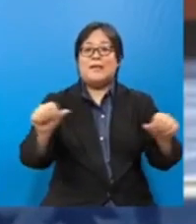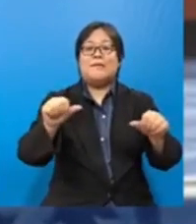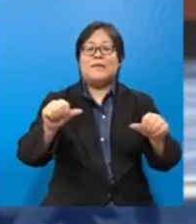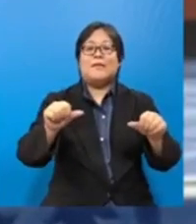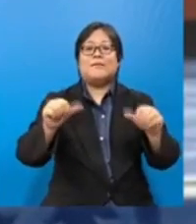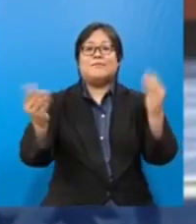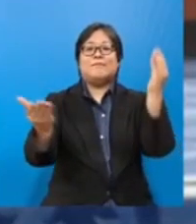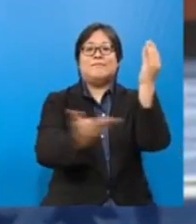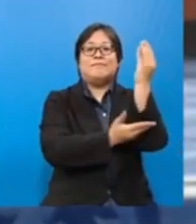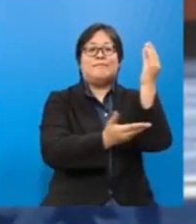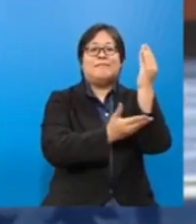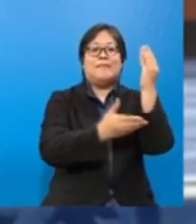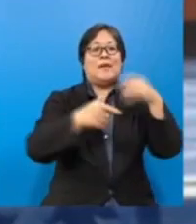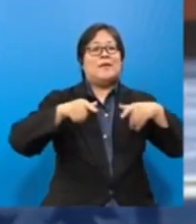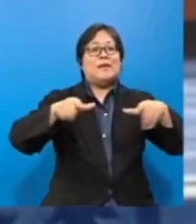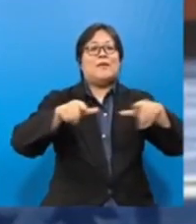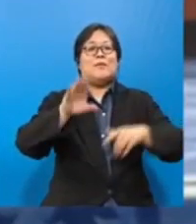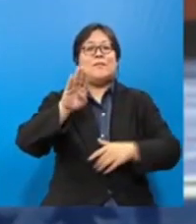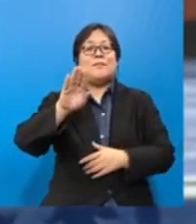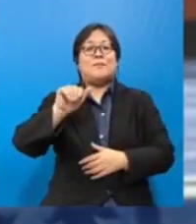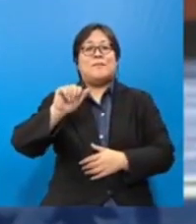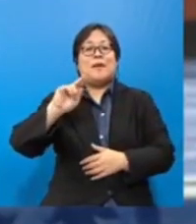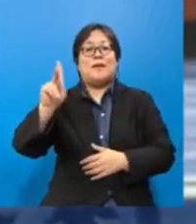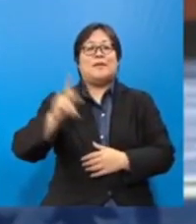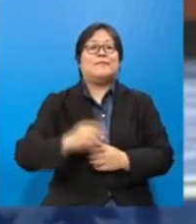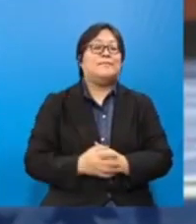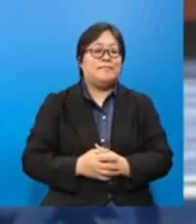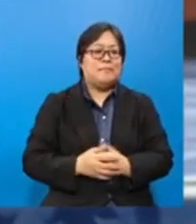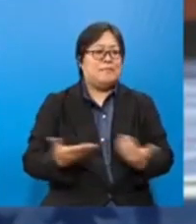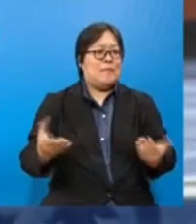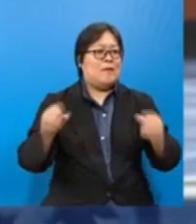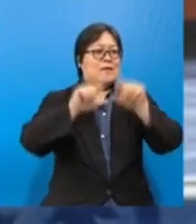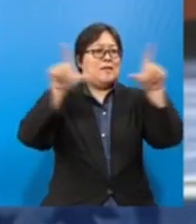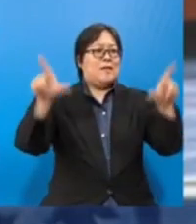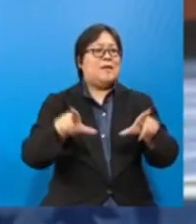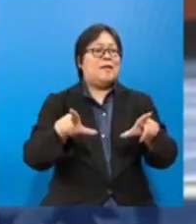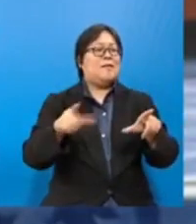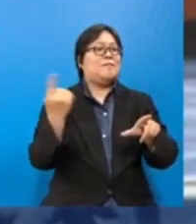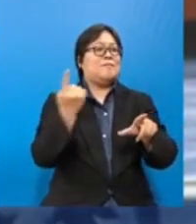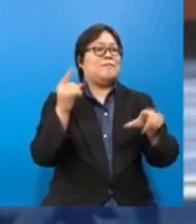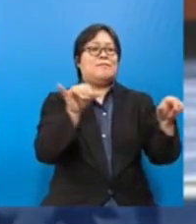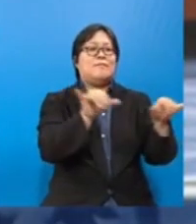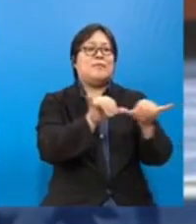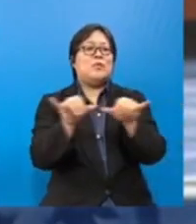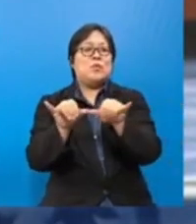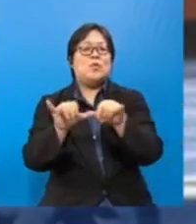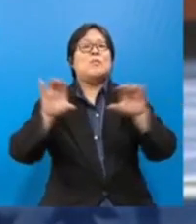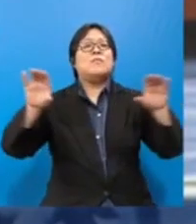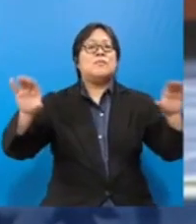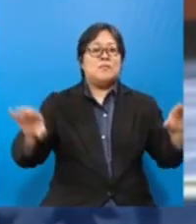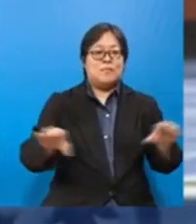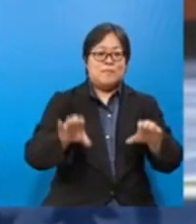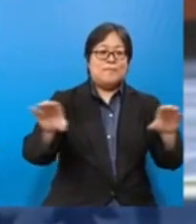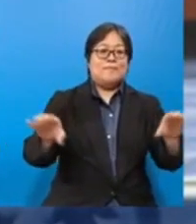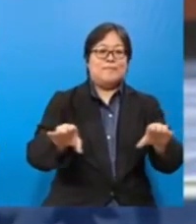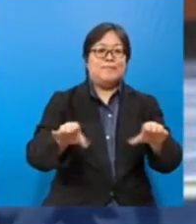pengeluaran hasil kayu balok Hai Jeju ini adalah sebagai satu kayu pendukung pelaksanaan